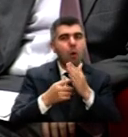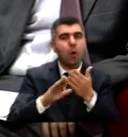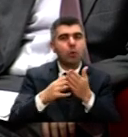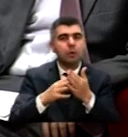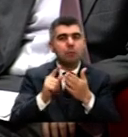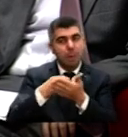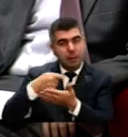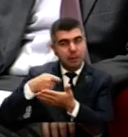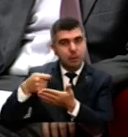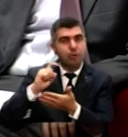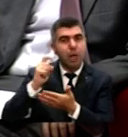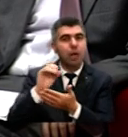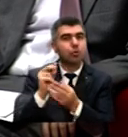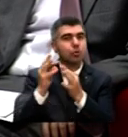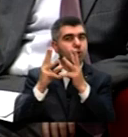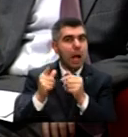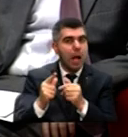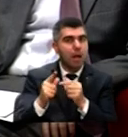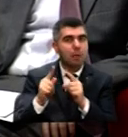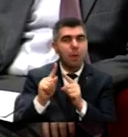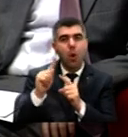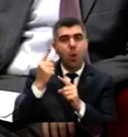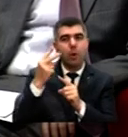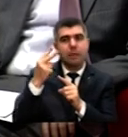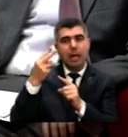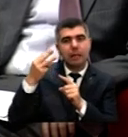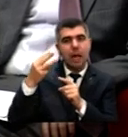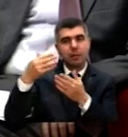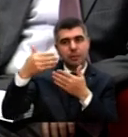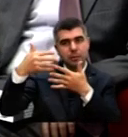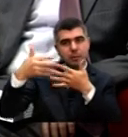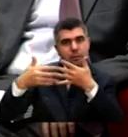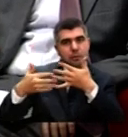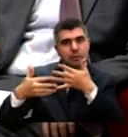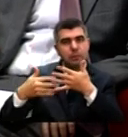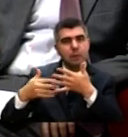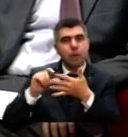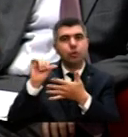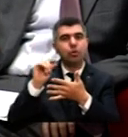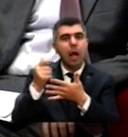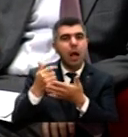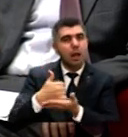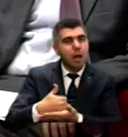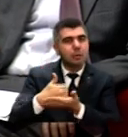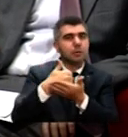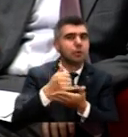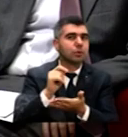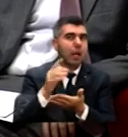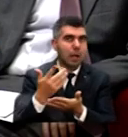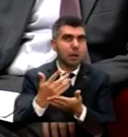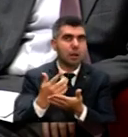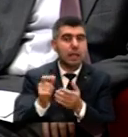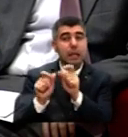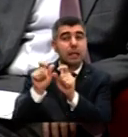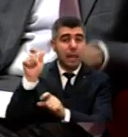كتعرف الناس وكديرهم الأول الثاني الثالث وتتحدد شغل غتعطي. هاد الناس ذاك الوقت راه واحد العدد الناس اللي